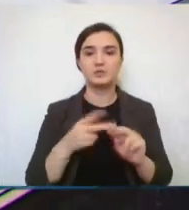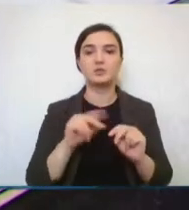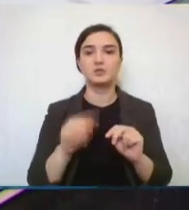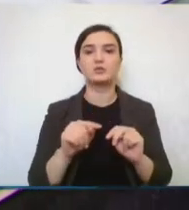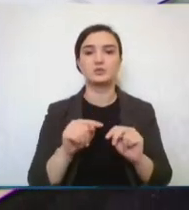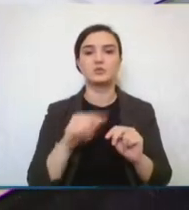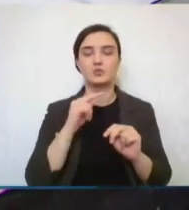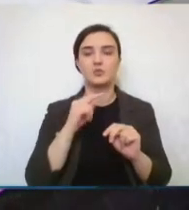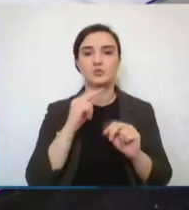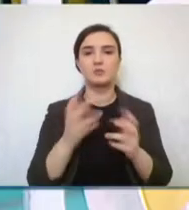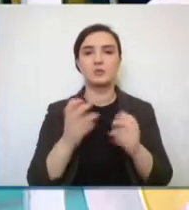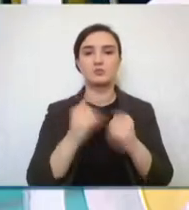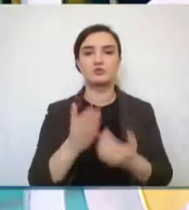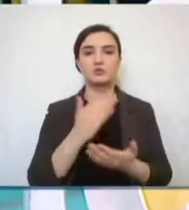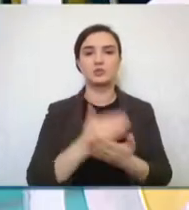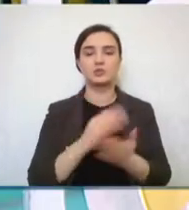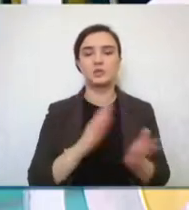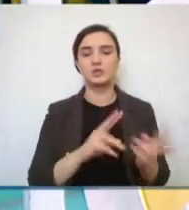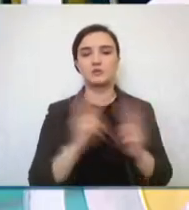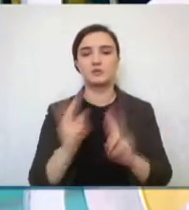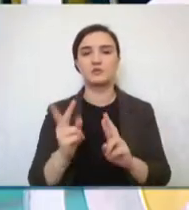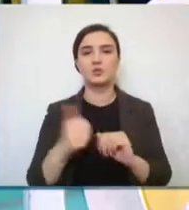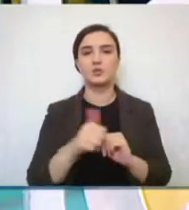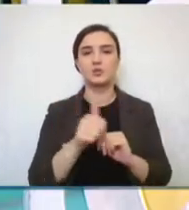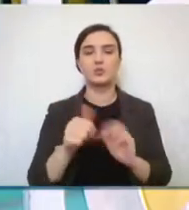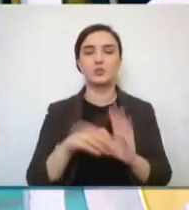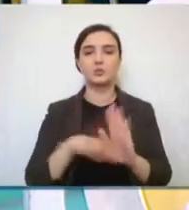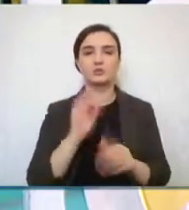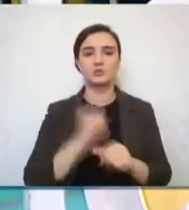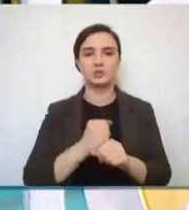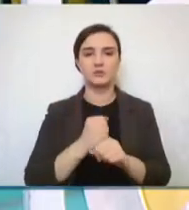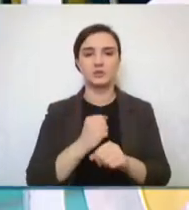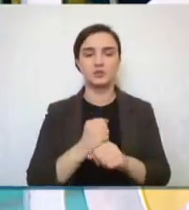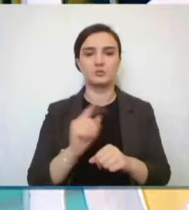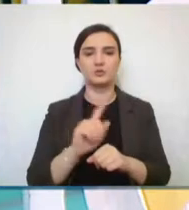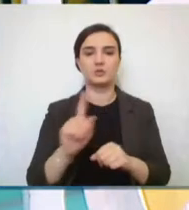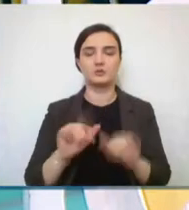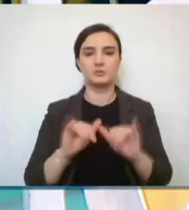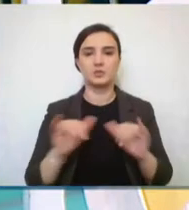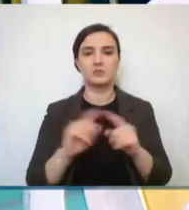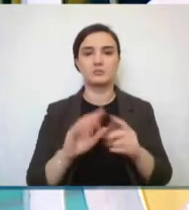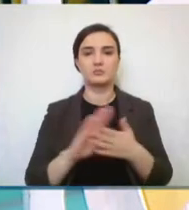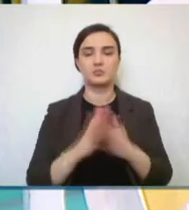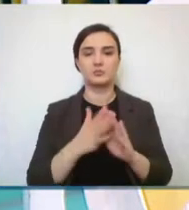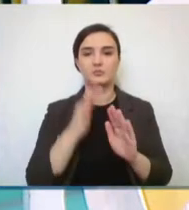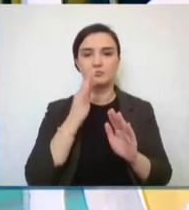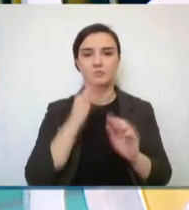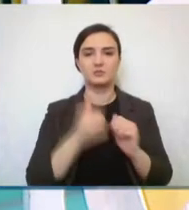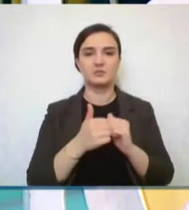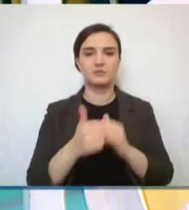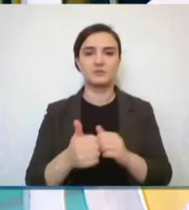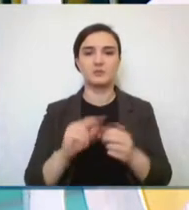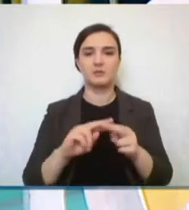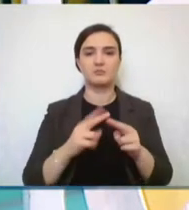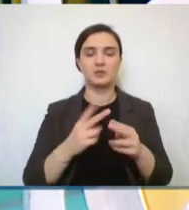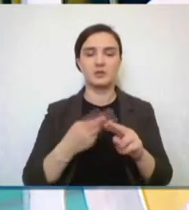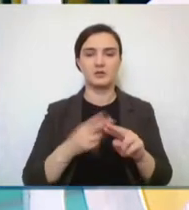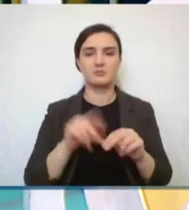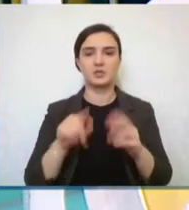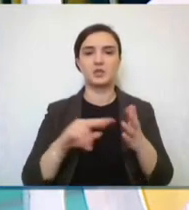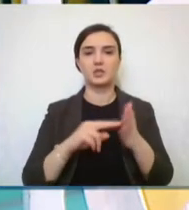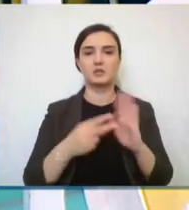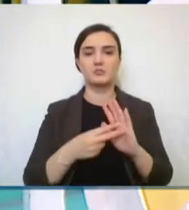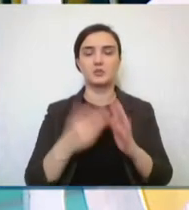შედეგზე, გადავდივარ როგორ უკეთესად გავაკეთო რაღაცა პანდემიის პირობებში და მე მეყვები იმ გეგმას. თუ